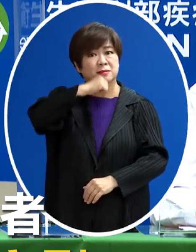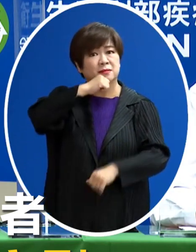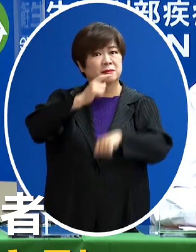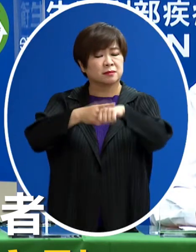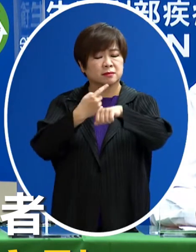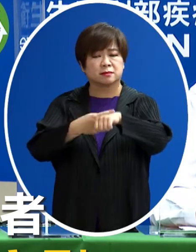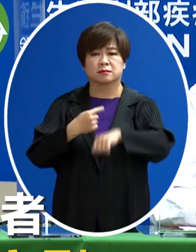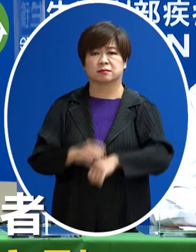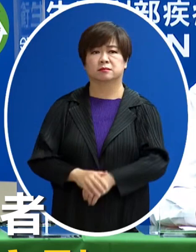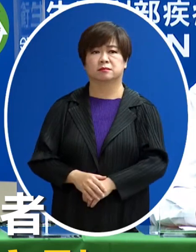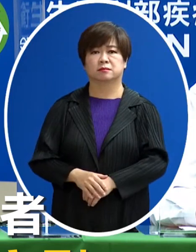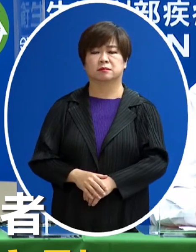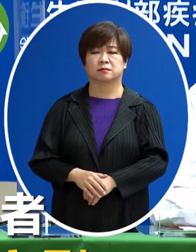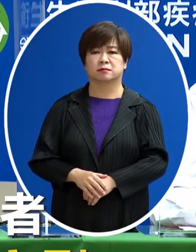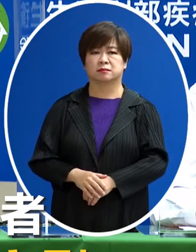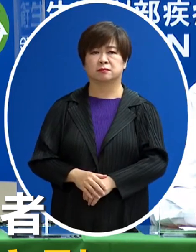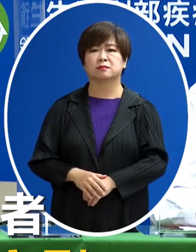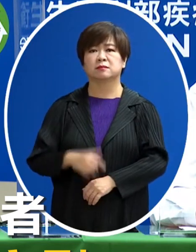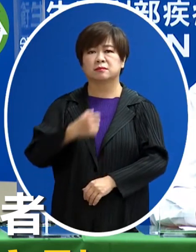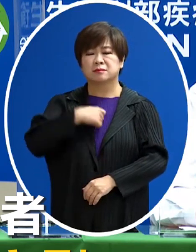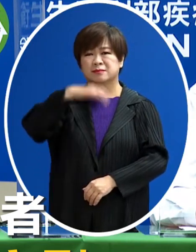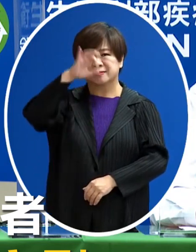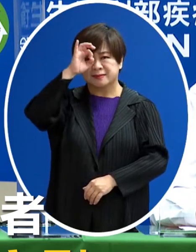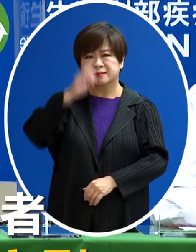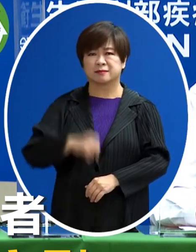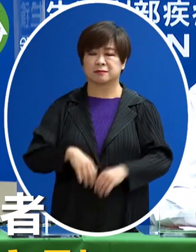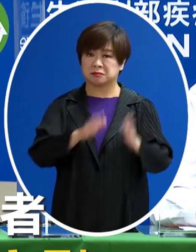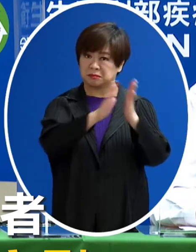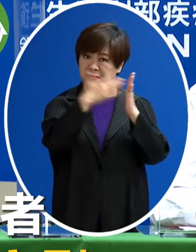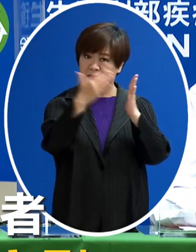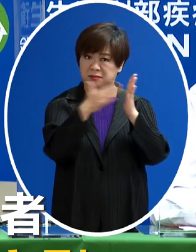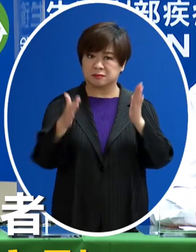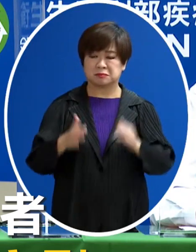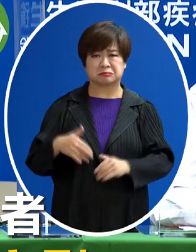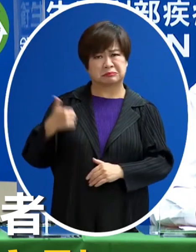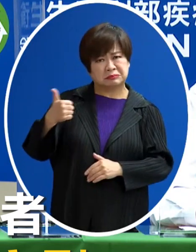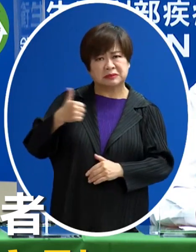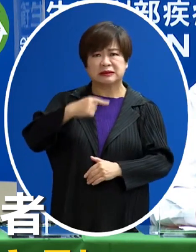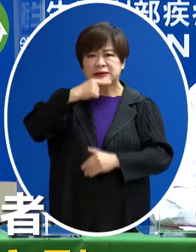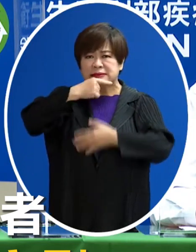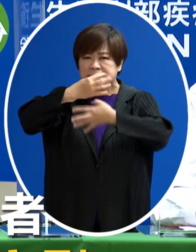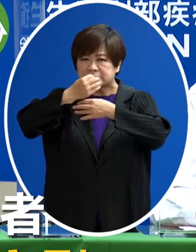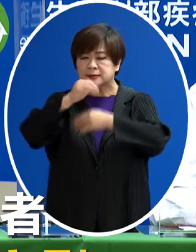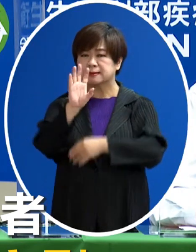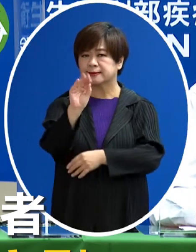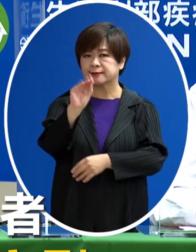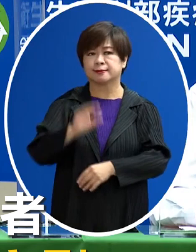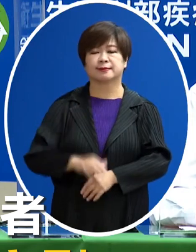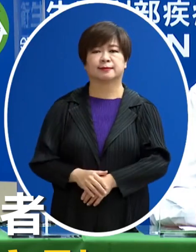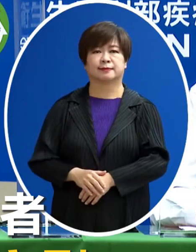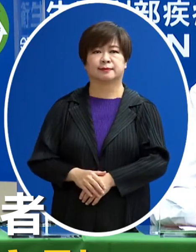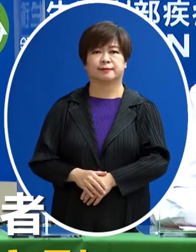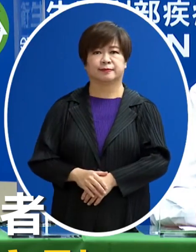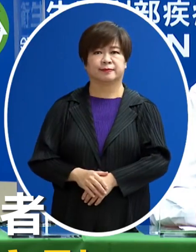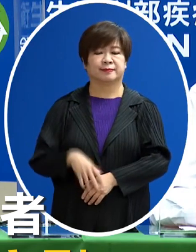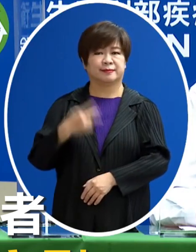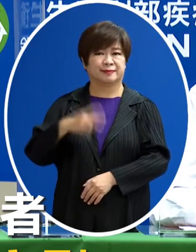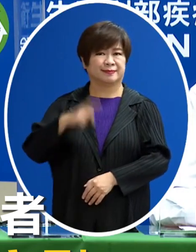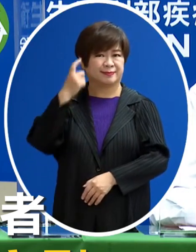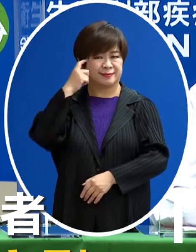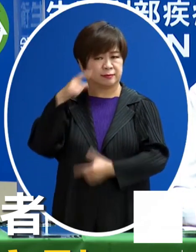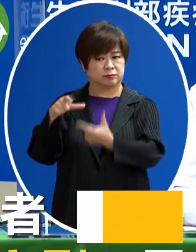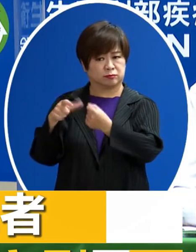会有喝牌一几婚啊，那。这样子的一个状况底下，兼顾公共卫